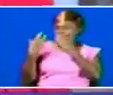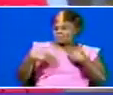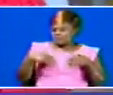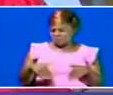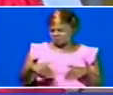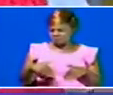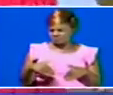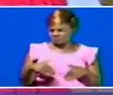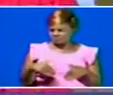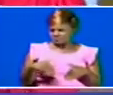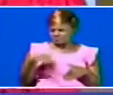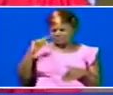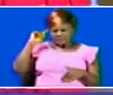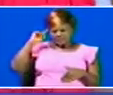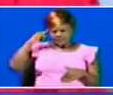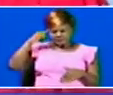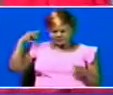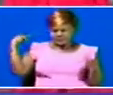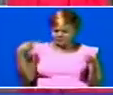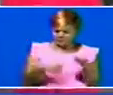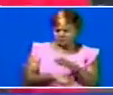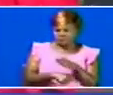wanahusika kutathmini haya kwa kina.